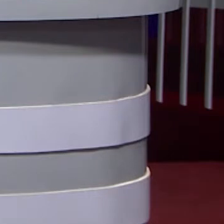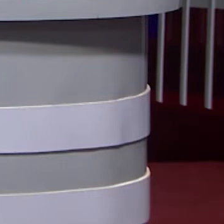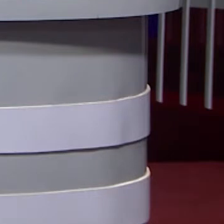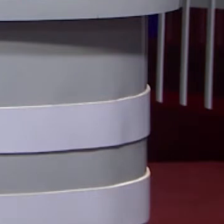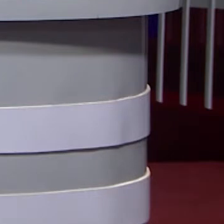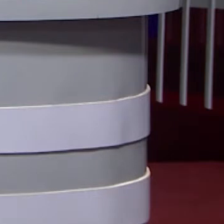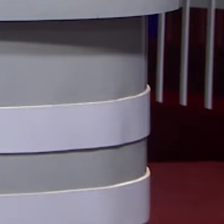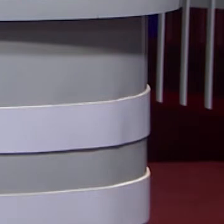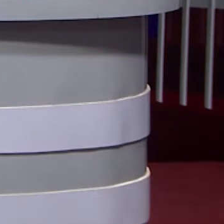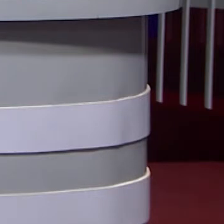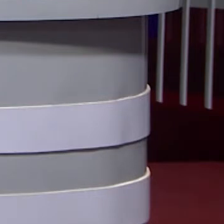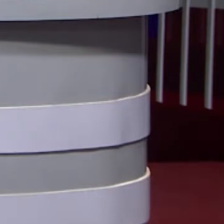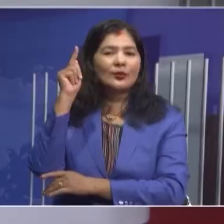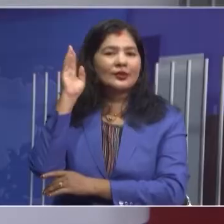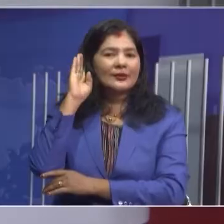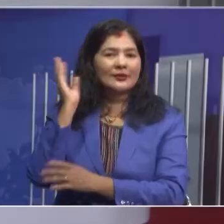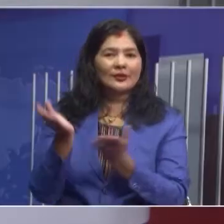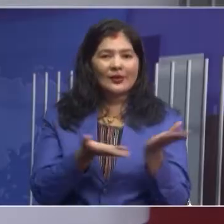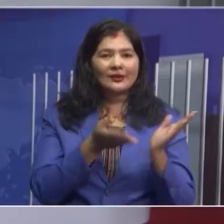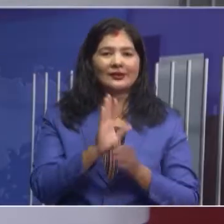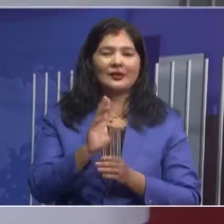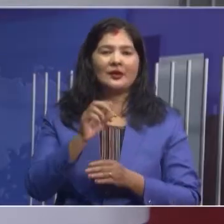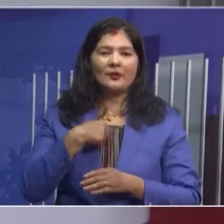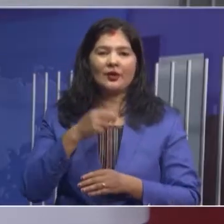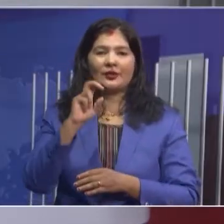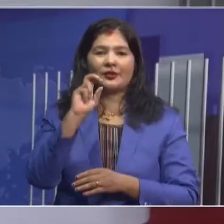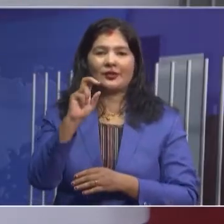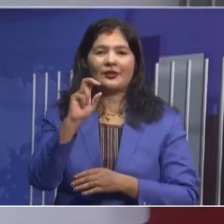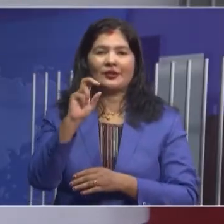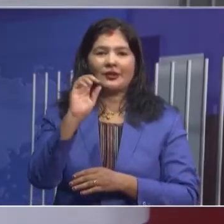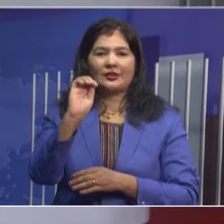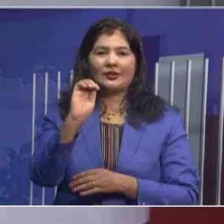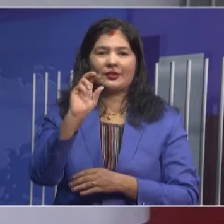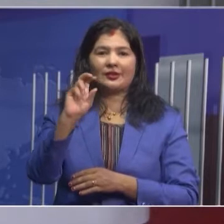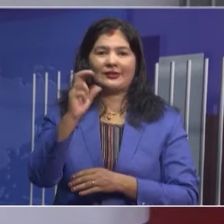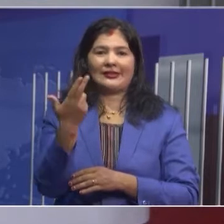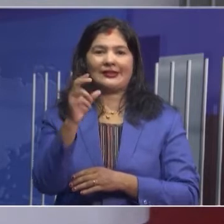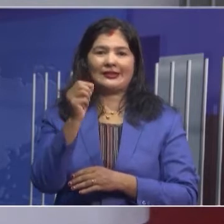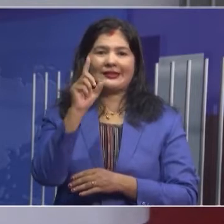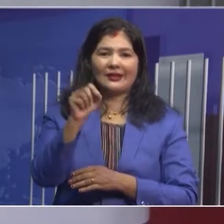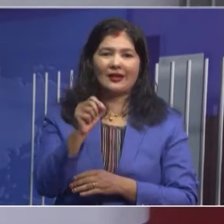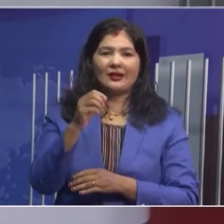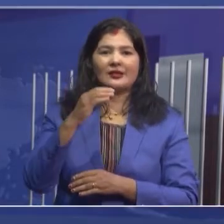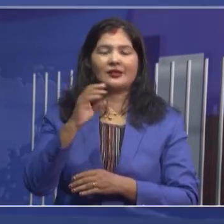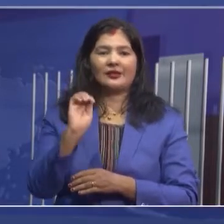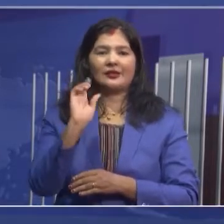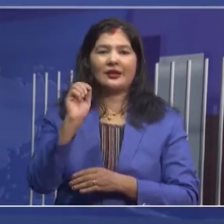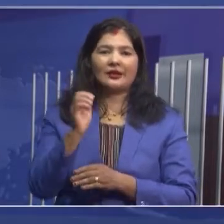नमस्कार एनटीभी कोहलपुर समाचारमा स्वागत छ। म सदीक्षा शाह र संकेतकर्मा हुनुहुन्छ दोबासे दीपा थापा।